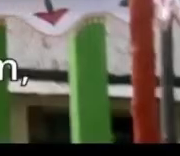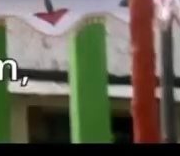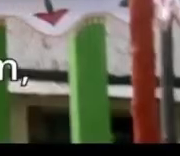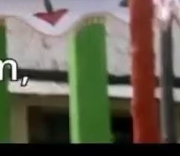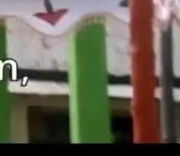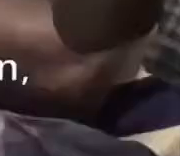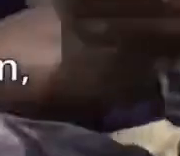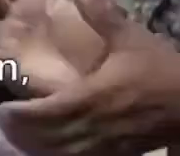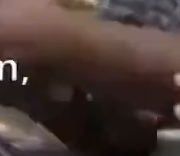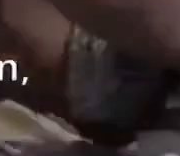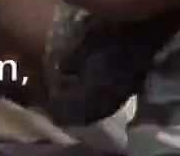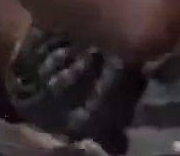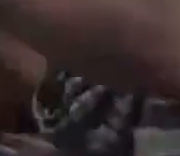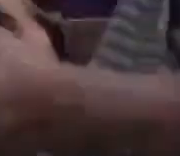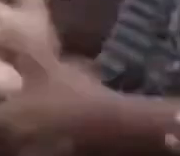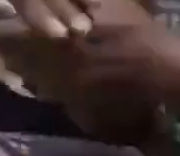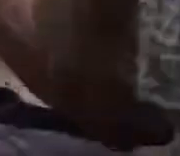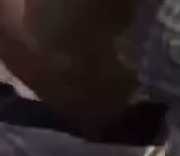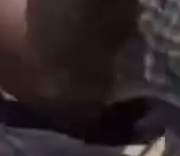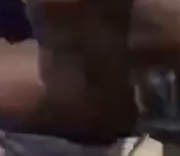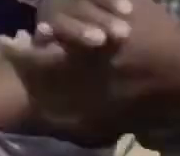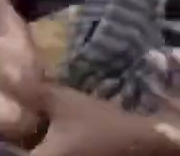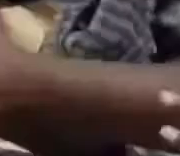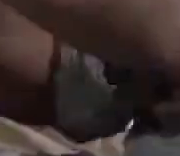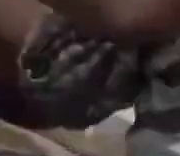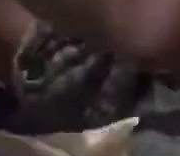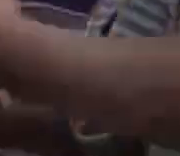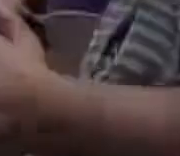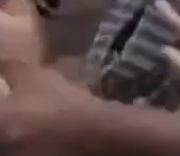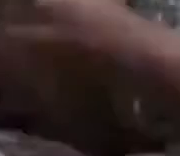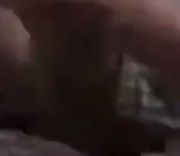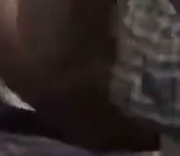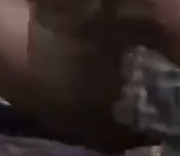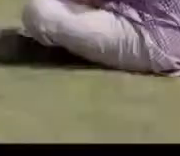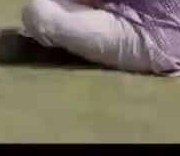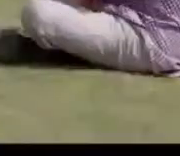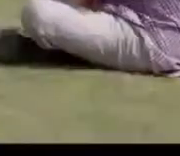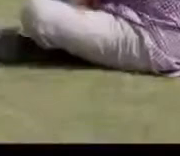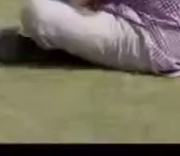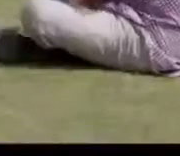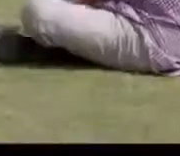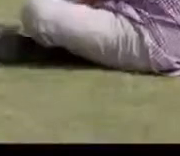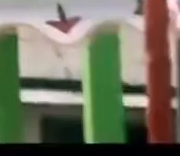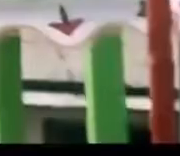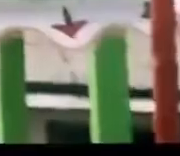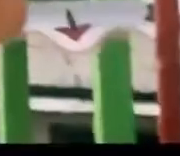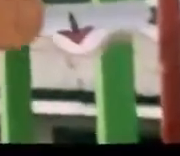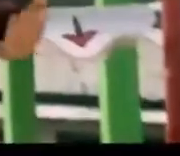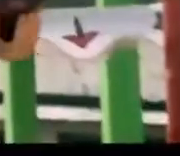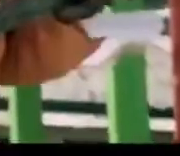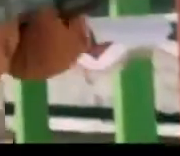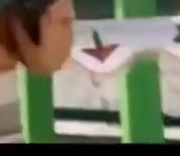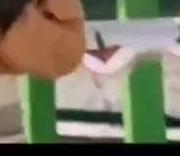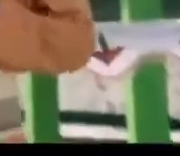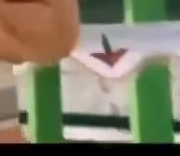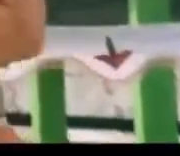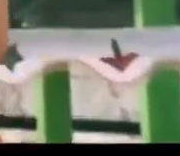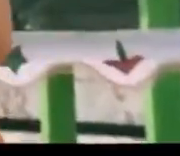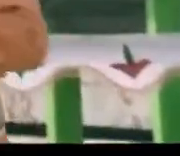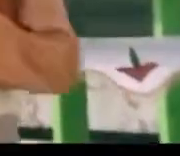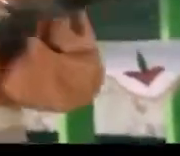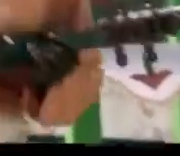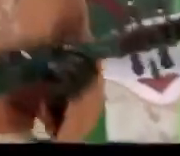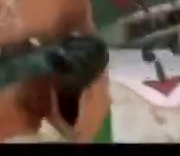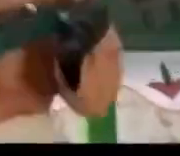বৈশাখী শুরুর পূর্বে বাঁধ অবদার দুই ধারেতে গাছ লাগাতে হবে, ঘরের পোতা উঁচু করে বেঁধে